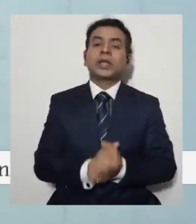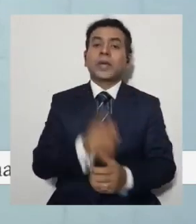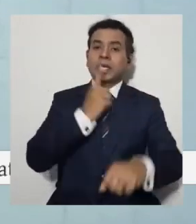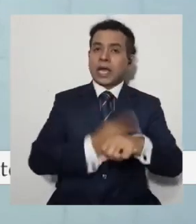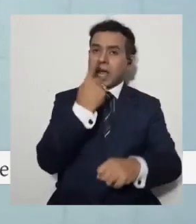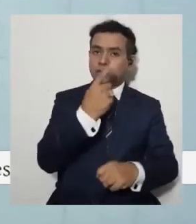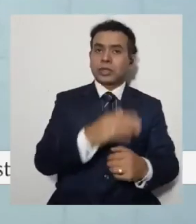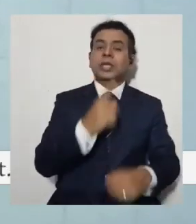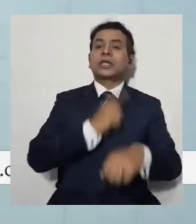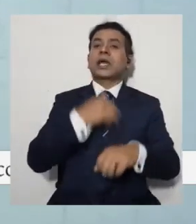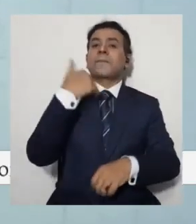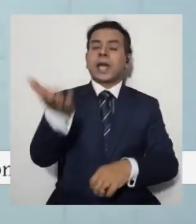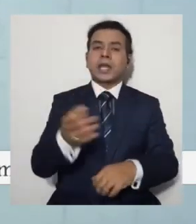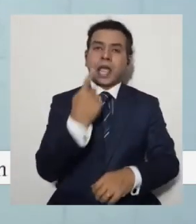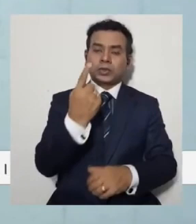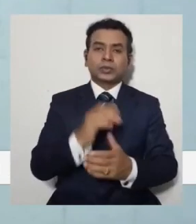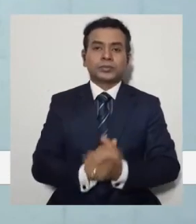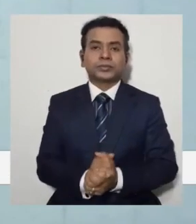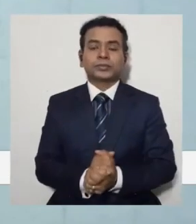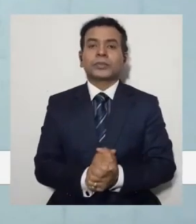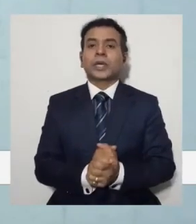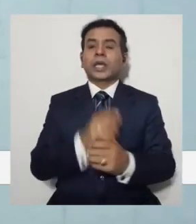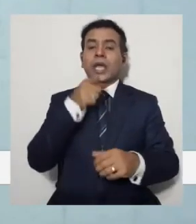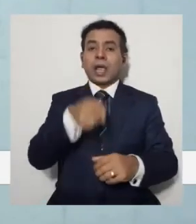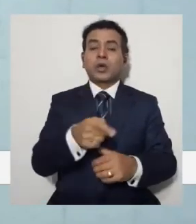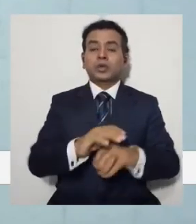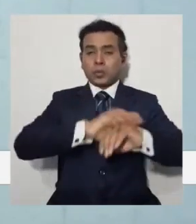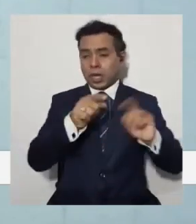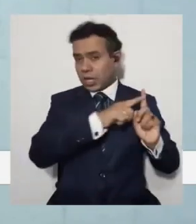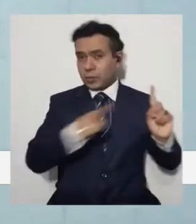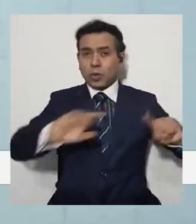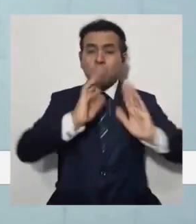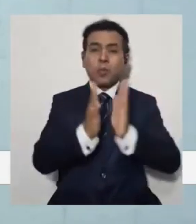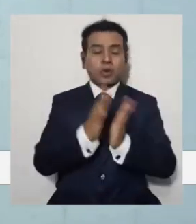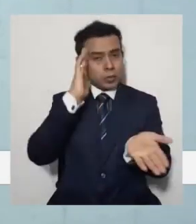তাহলে সর্বমোট মৃত্যু দাঁড়ালো 170 জন।